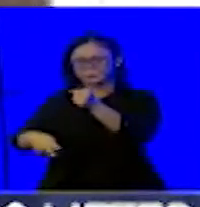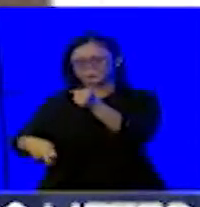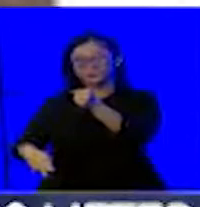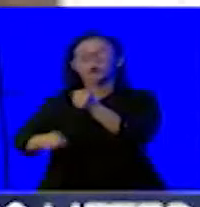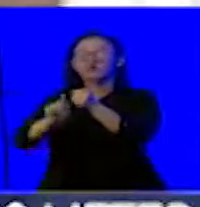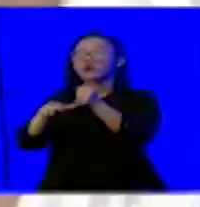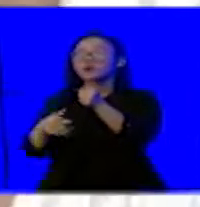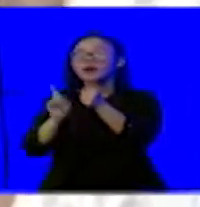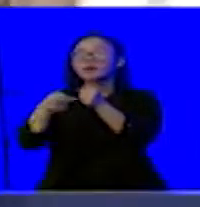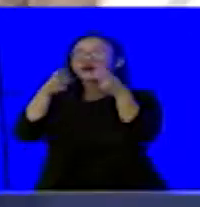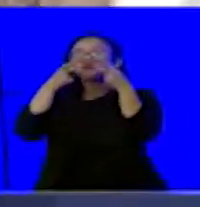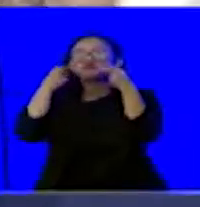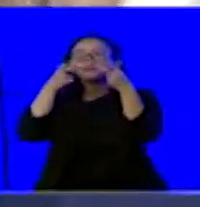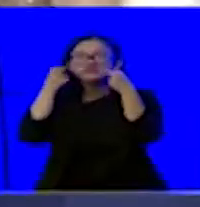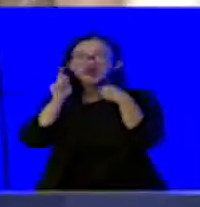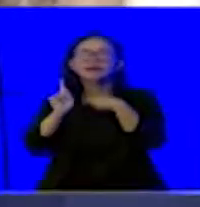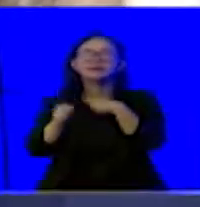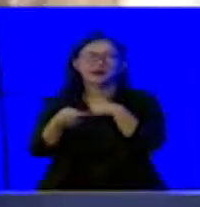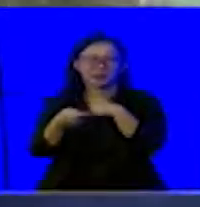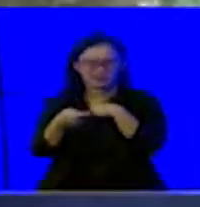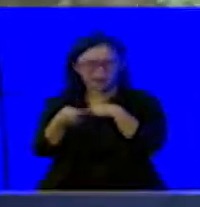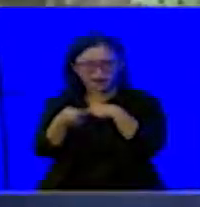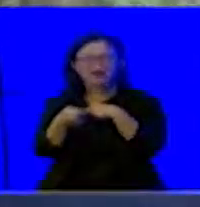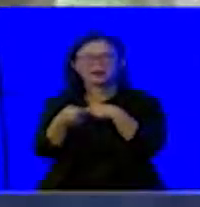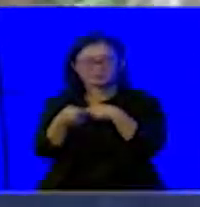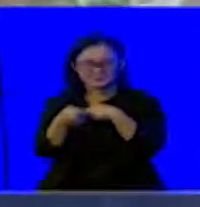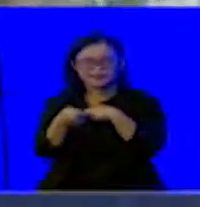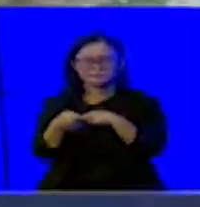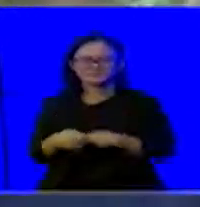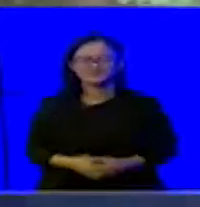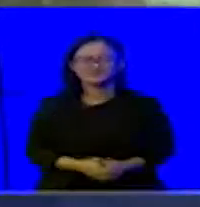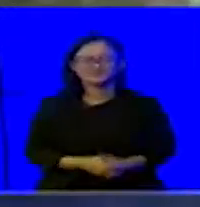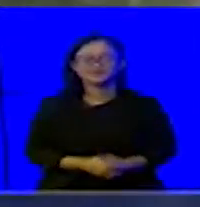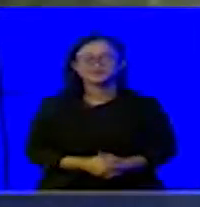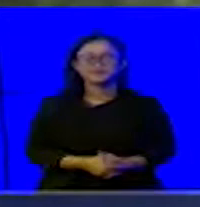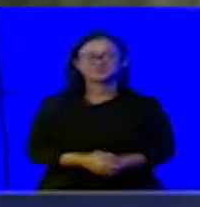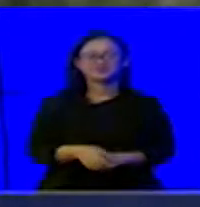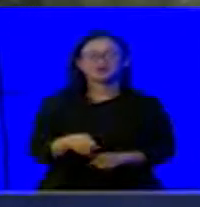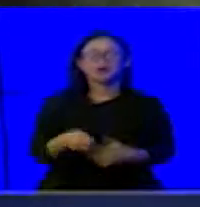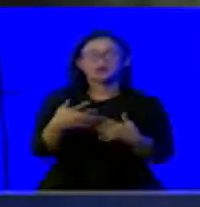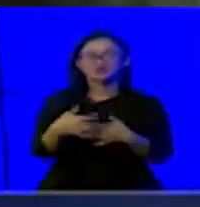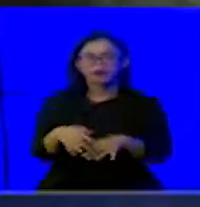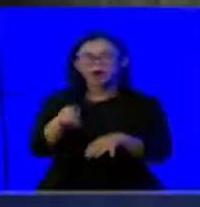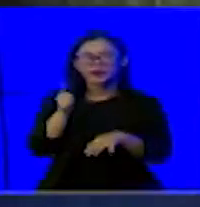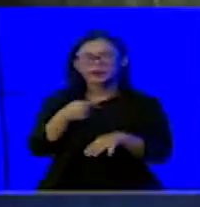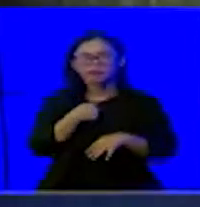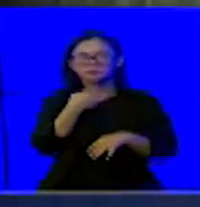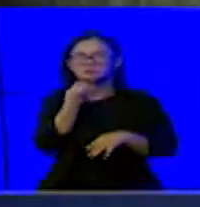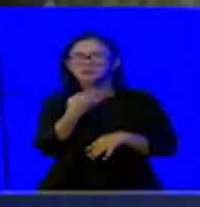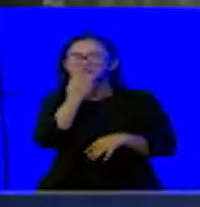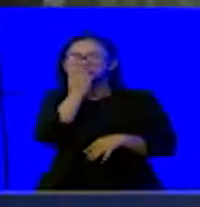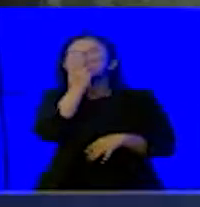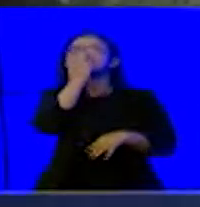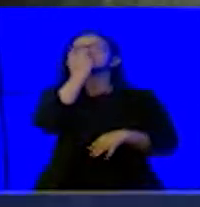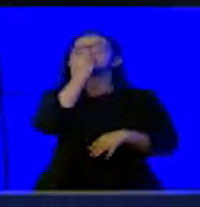menyelamatkan seekor kucing yang tercebur ke dalam sumur di Matraman, Jakarta Timur, Kamis sore. Petugas dilengkapi tali dan alat bantu